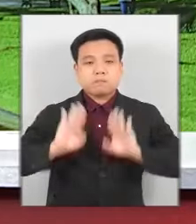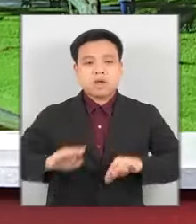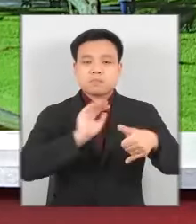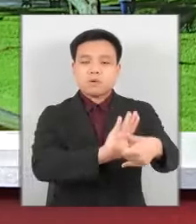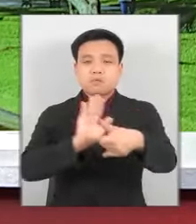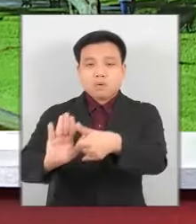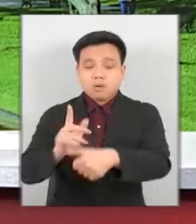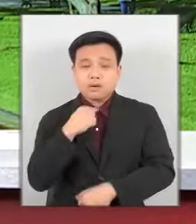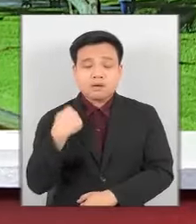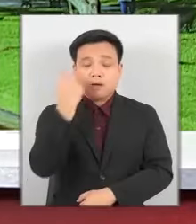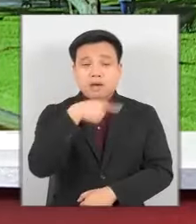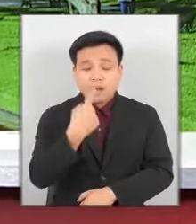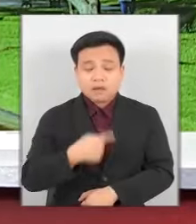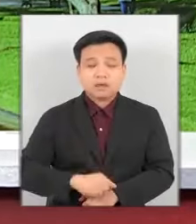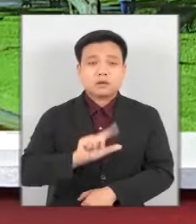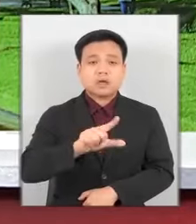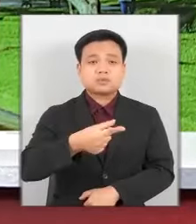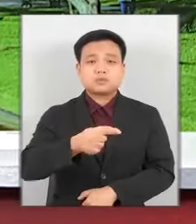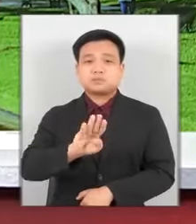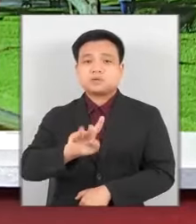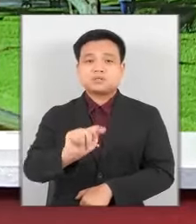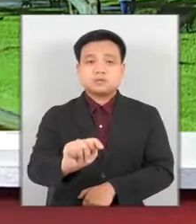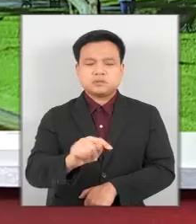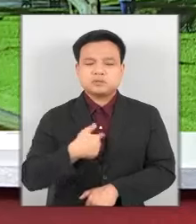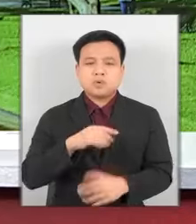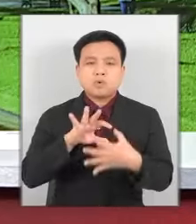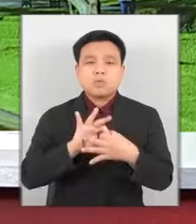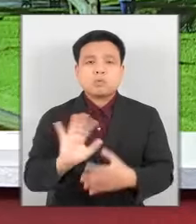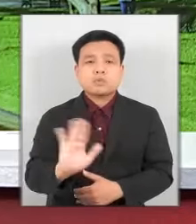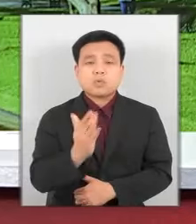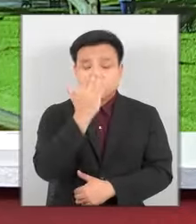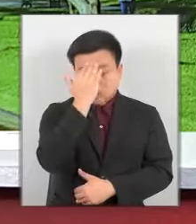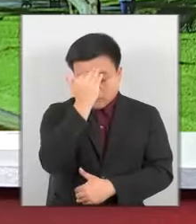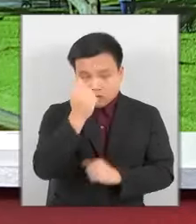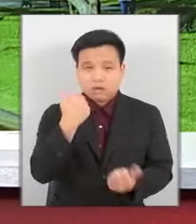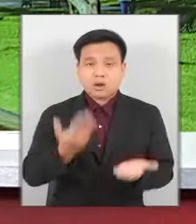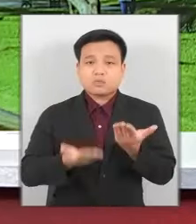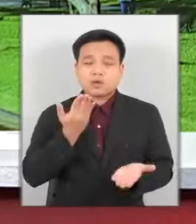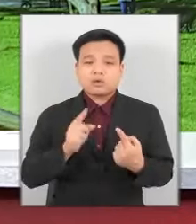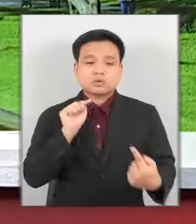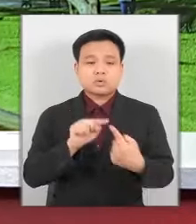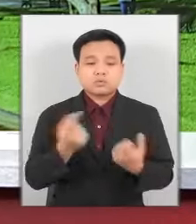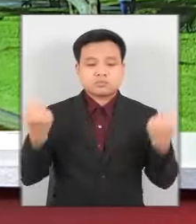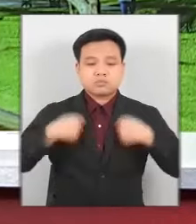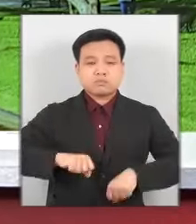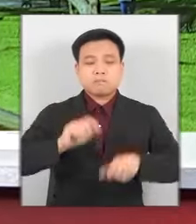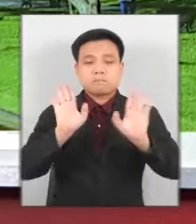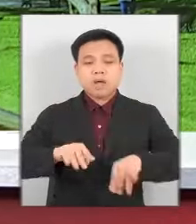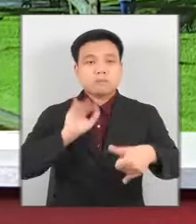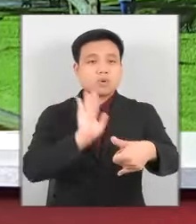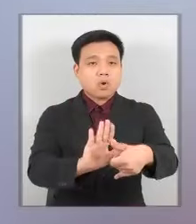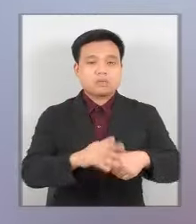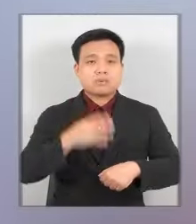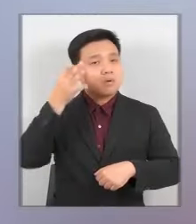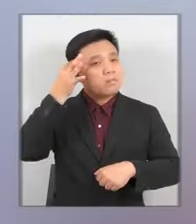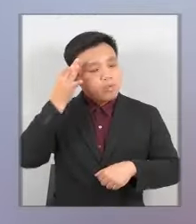ห่วงครับอเขาสามารถจะระบุบตัวตนได้ชัดเจนฮะที่สำคัญก็คือเรื่องของทรงผมไม่ต้องกังวลแล้วครับพาไปดูโรงเรียนนี้